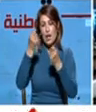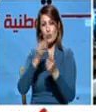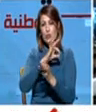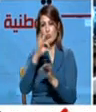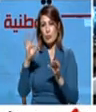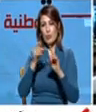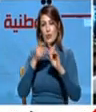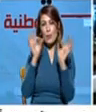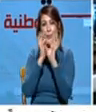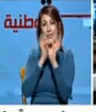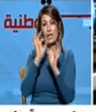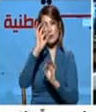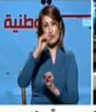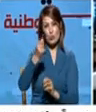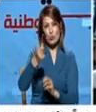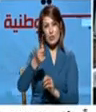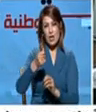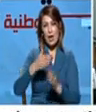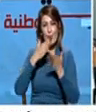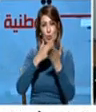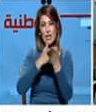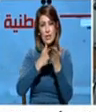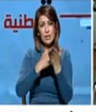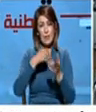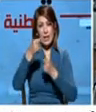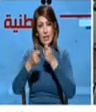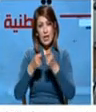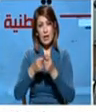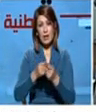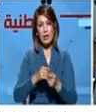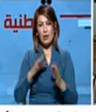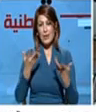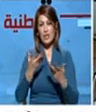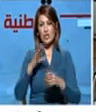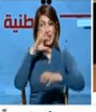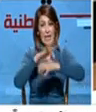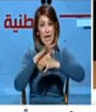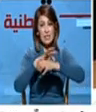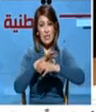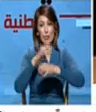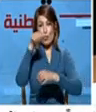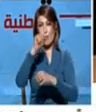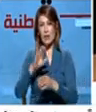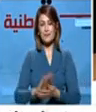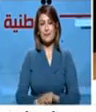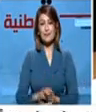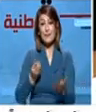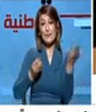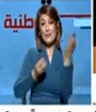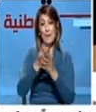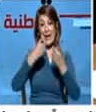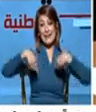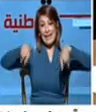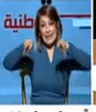تبقى مساعده ماليه يثبتوا الا بالعلاج في اطار شموليه العلاج توازن كما اللجنه تعني